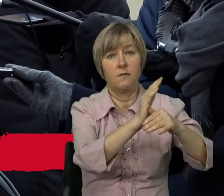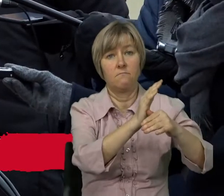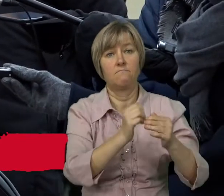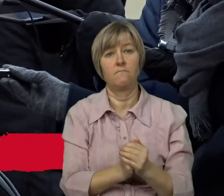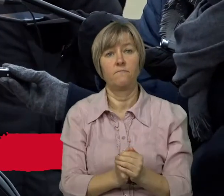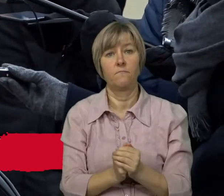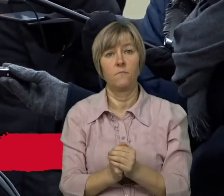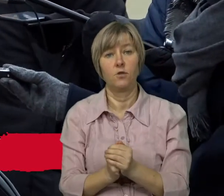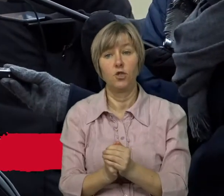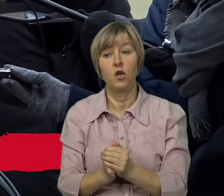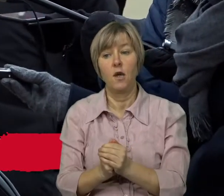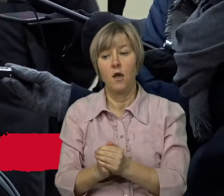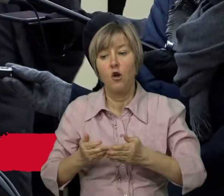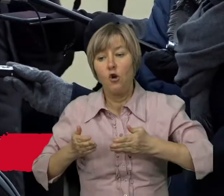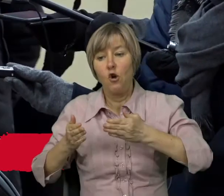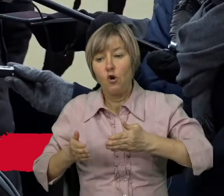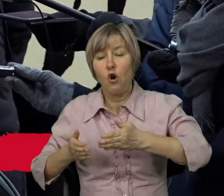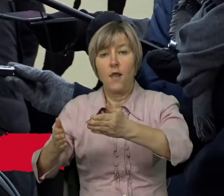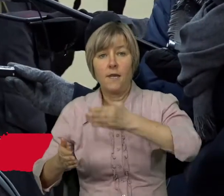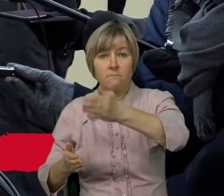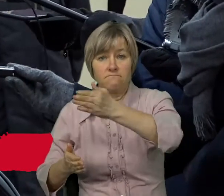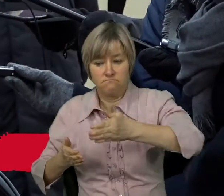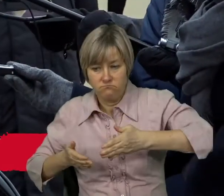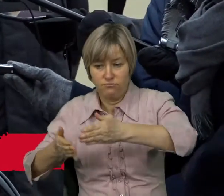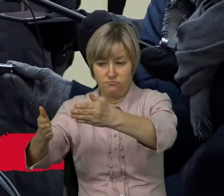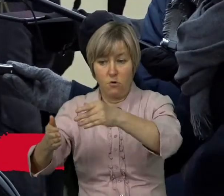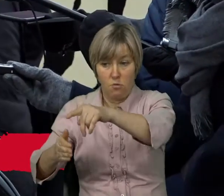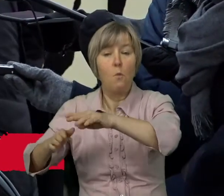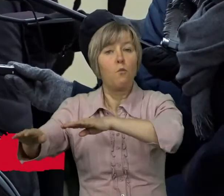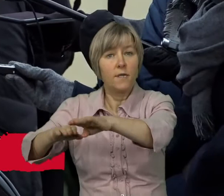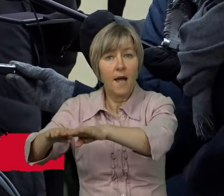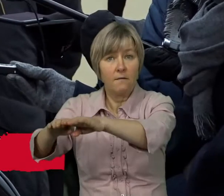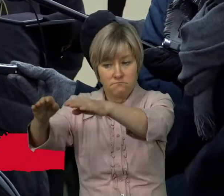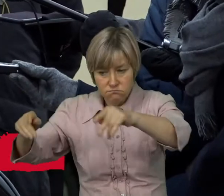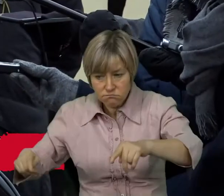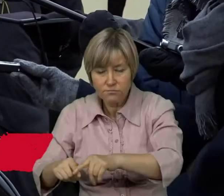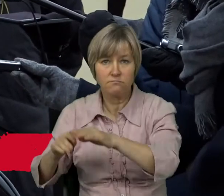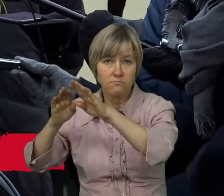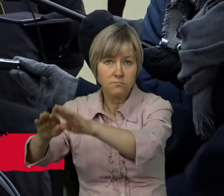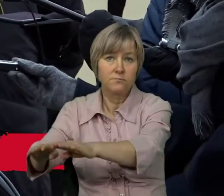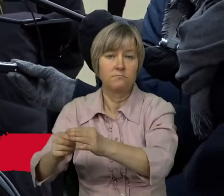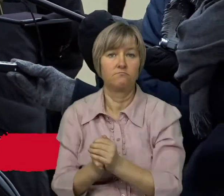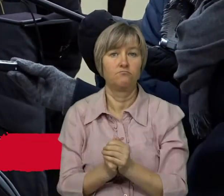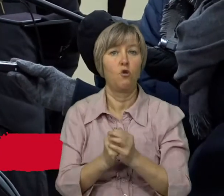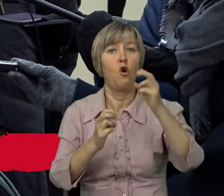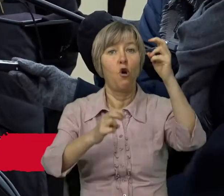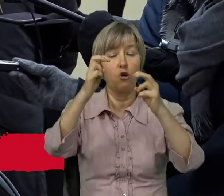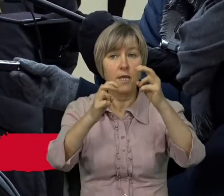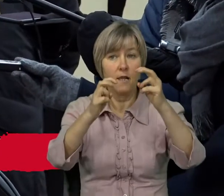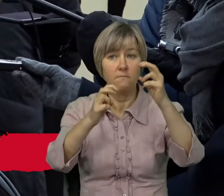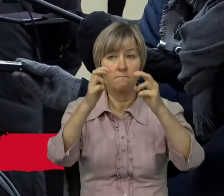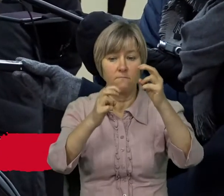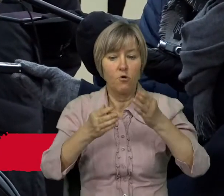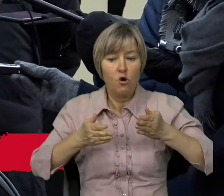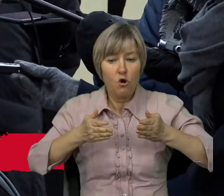wiadukcie kolejowym, jest zamontowana płyta już przy hotelu kolejowym i